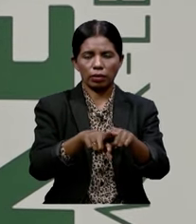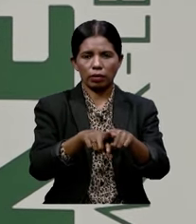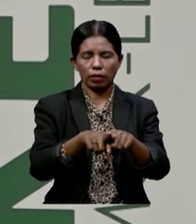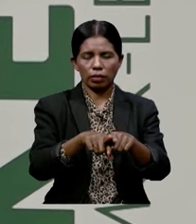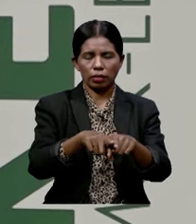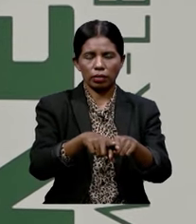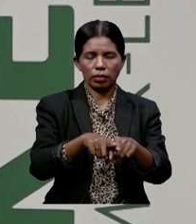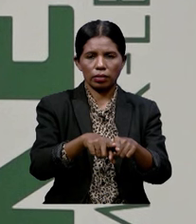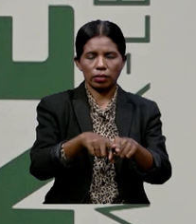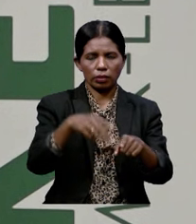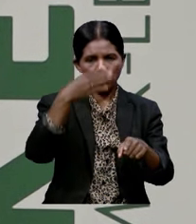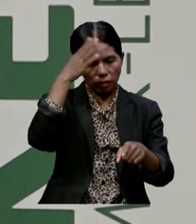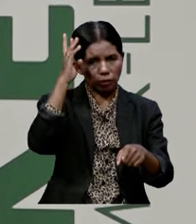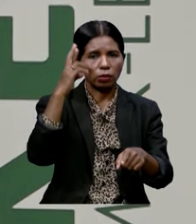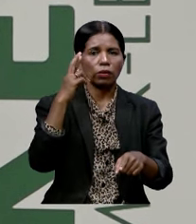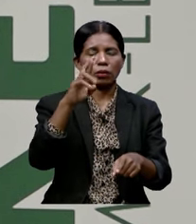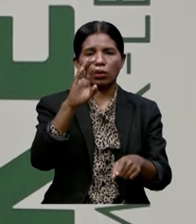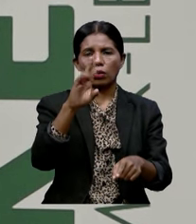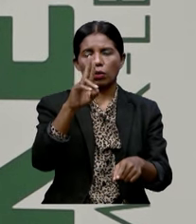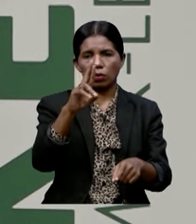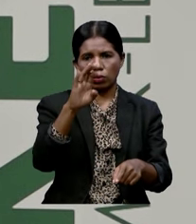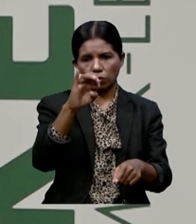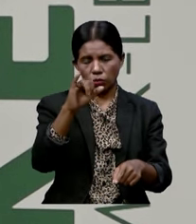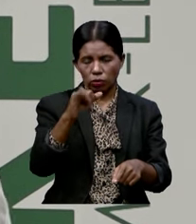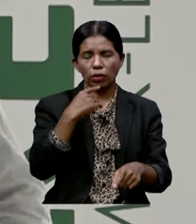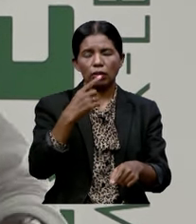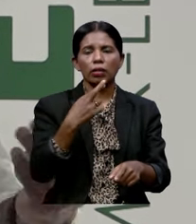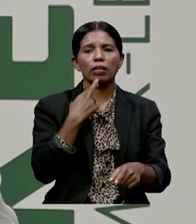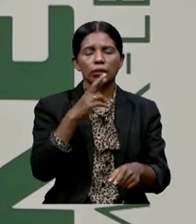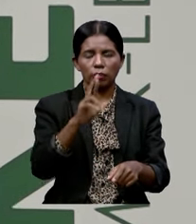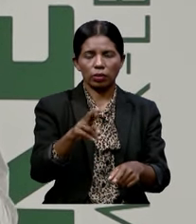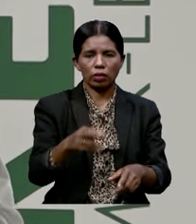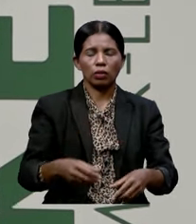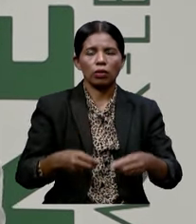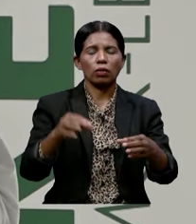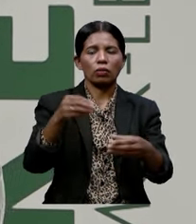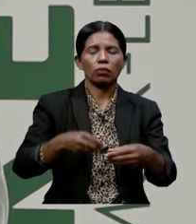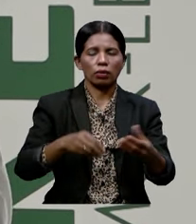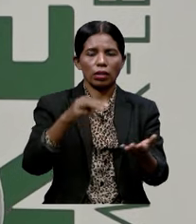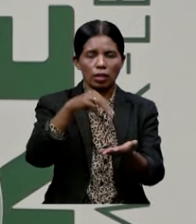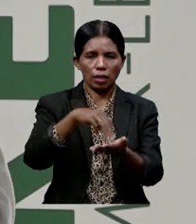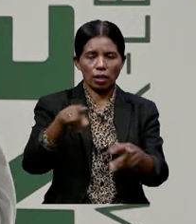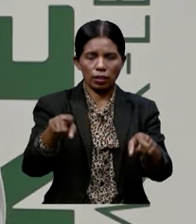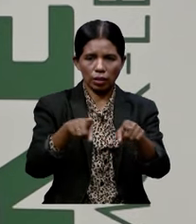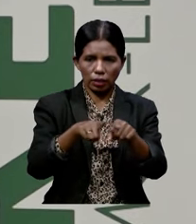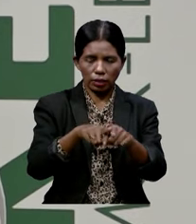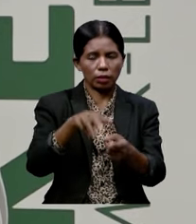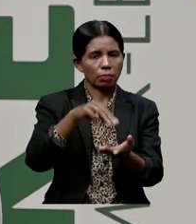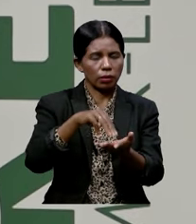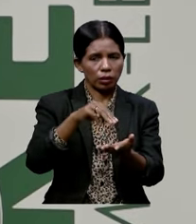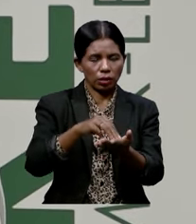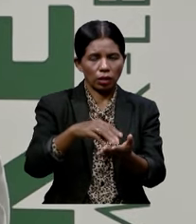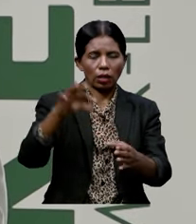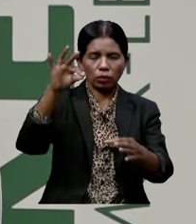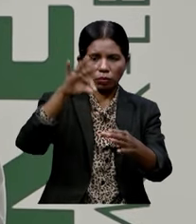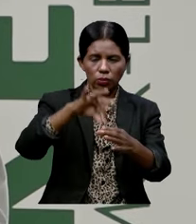senyor Rui resposta na kata ida ne fos ne sang mas bele sai materi prima ida be mak bele halo produsan